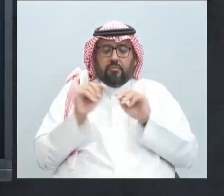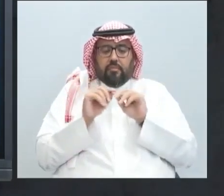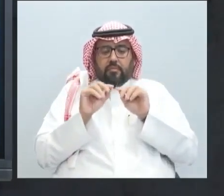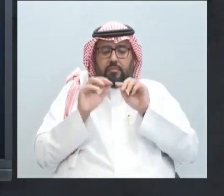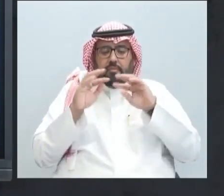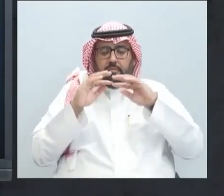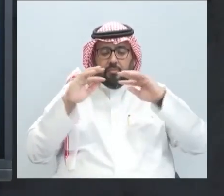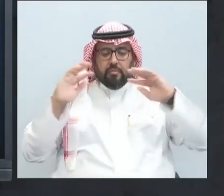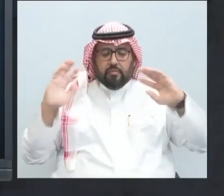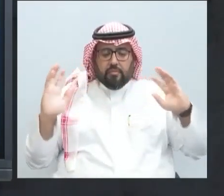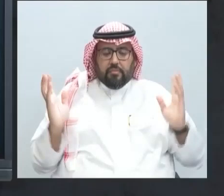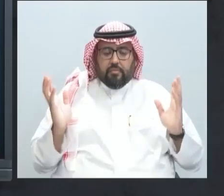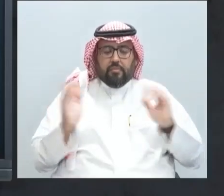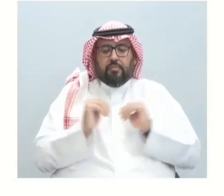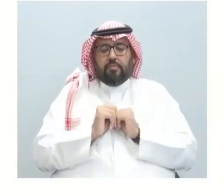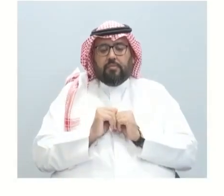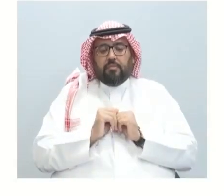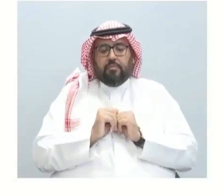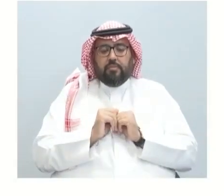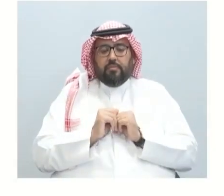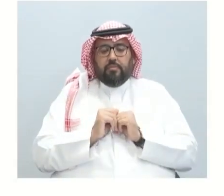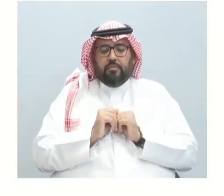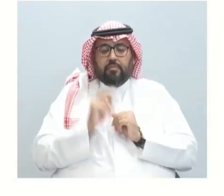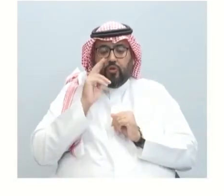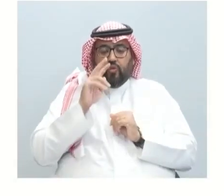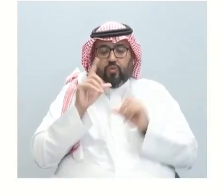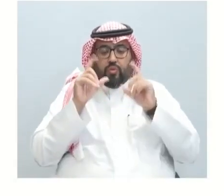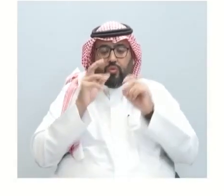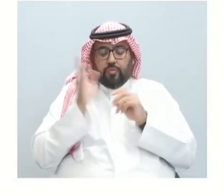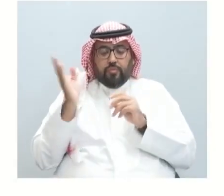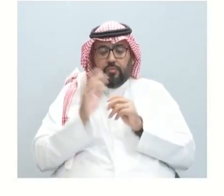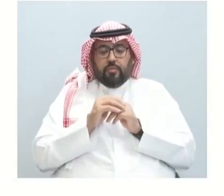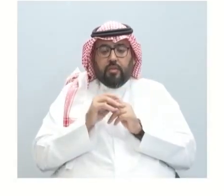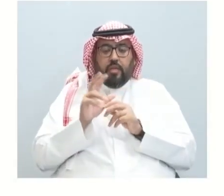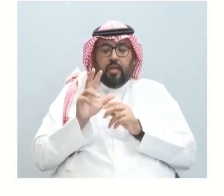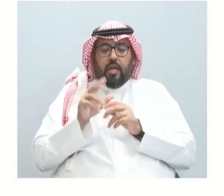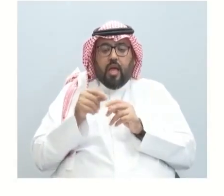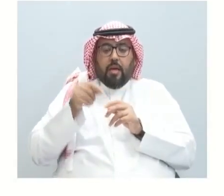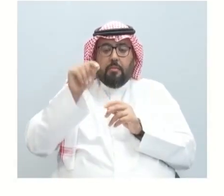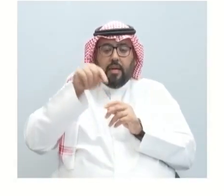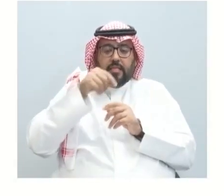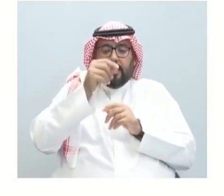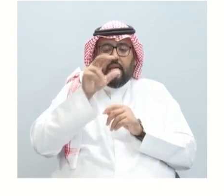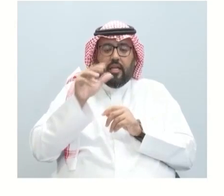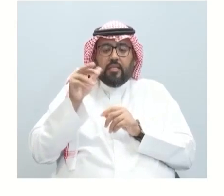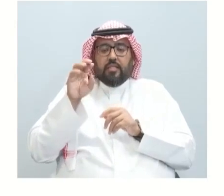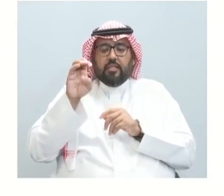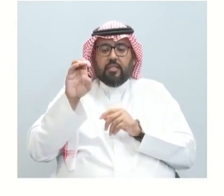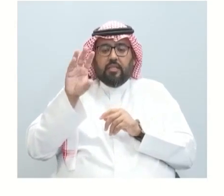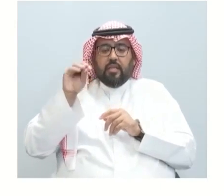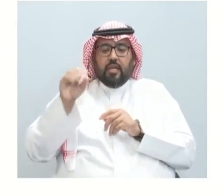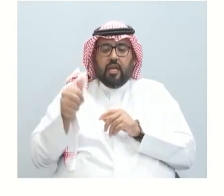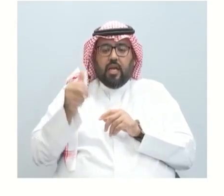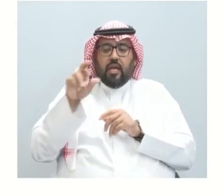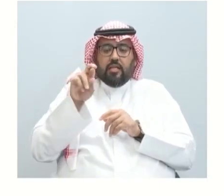الخليه بالجهه الاخرى عندما نتكلم عن الجهاز المغزلي ماذا ن اقصد بالجهاز المغزل هو الجهاز او